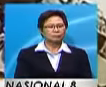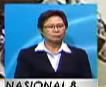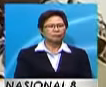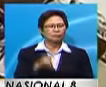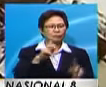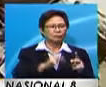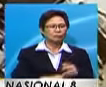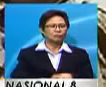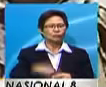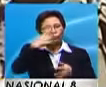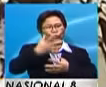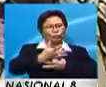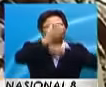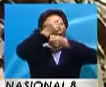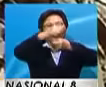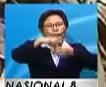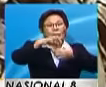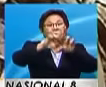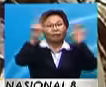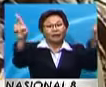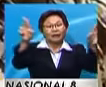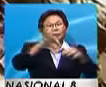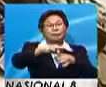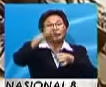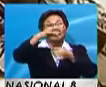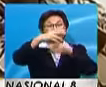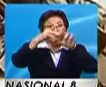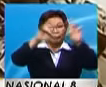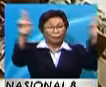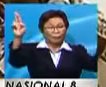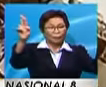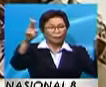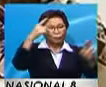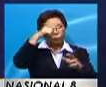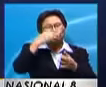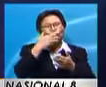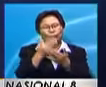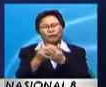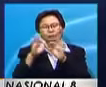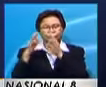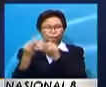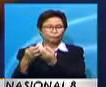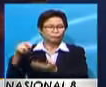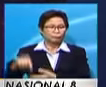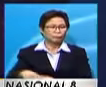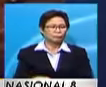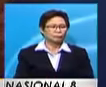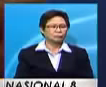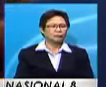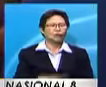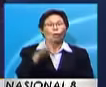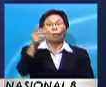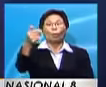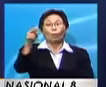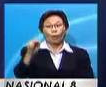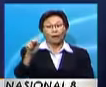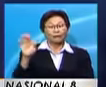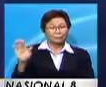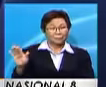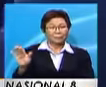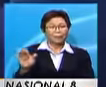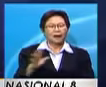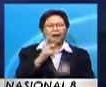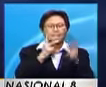untuk menangkan daerah ini untuk one May